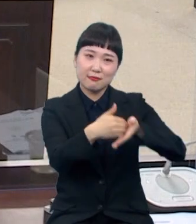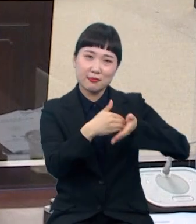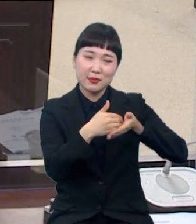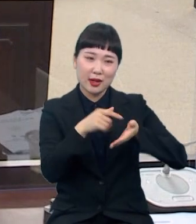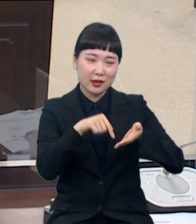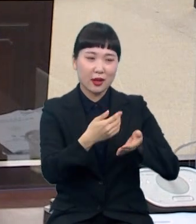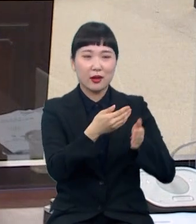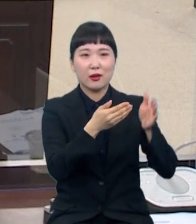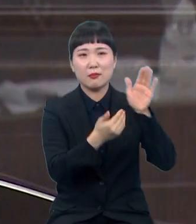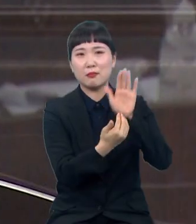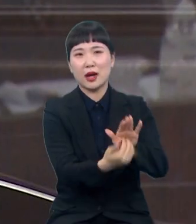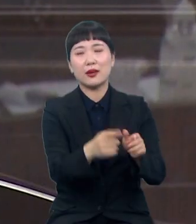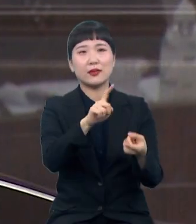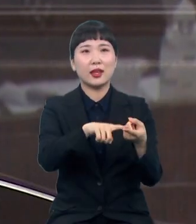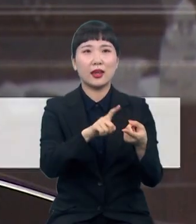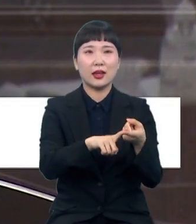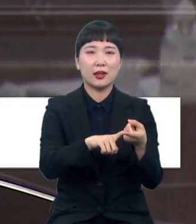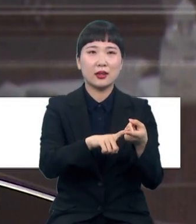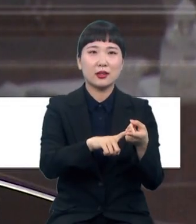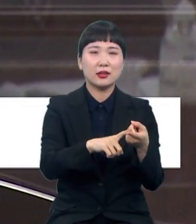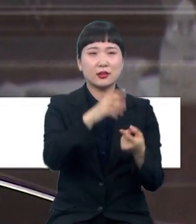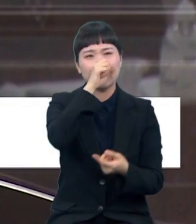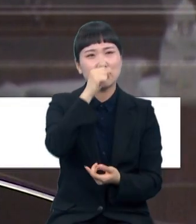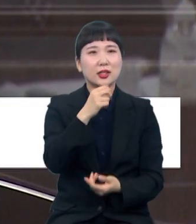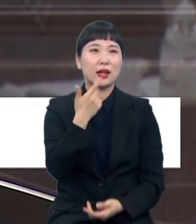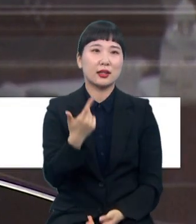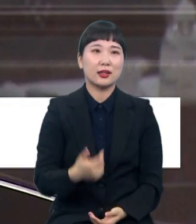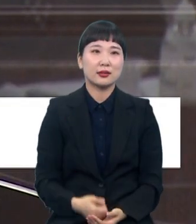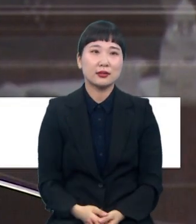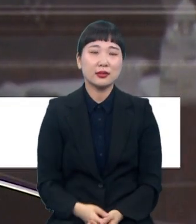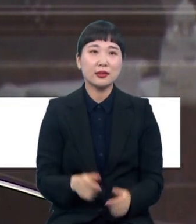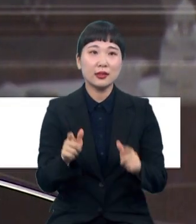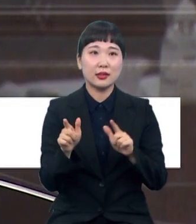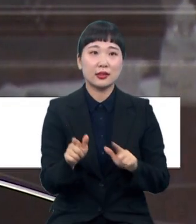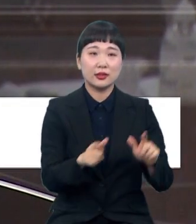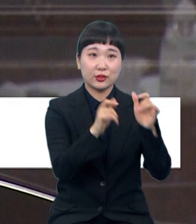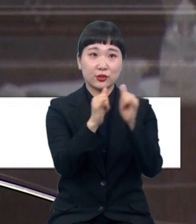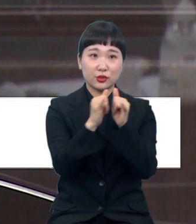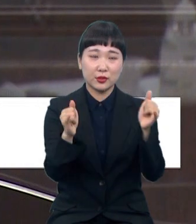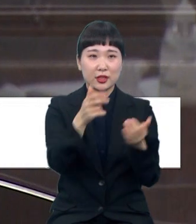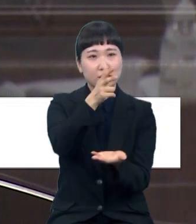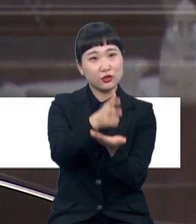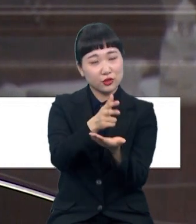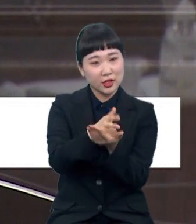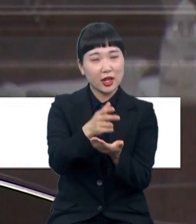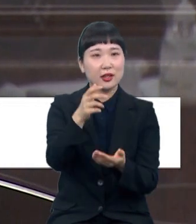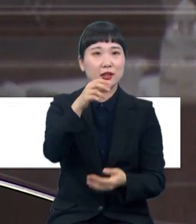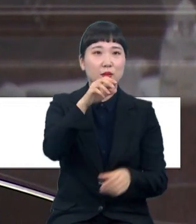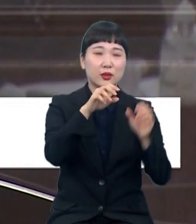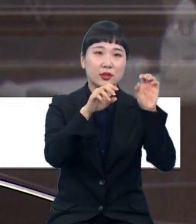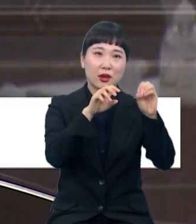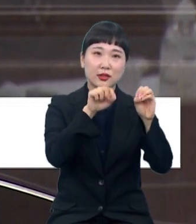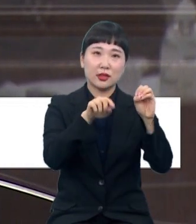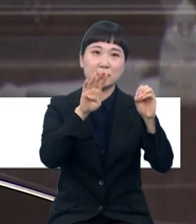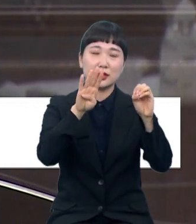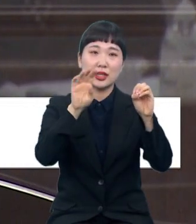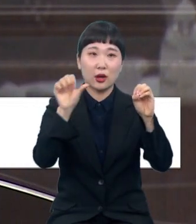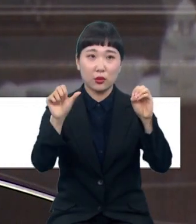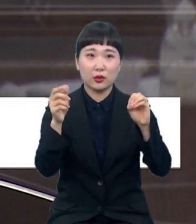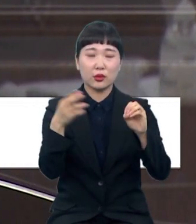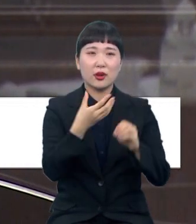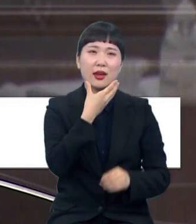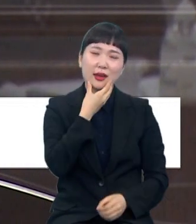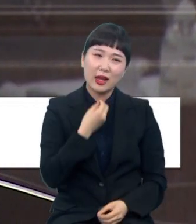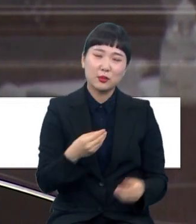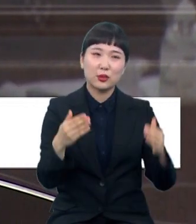판단입니다. 주민 주차장 규모가 세대당 0.45면으로 생활시설도 제대로 갖추지 않는 행복주택